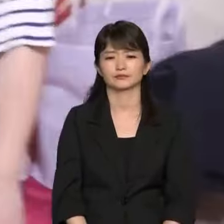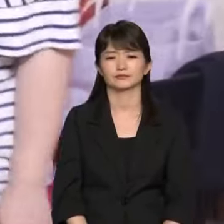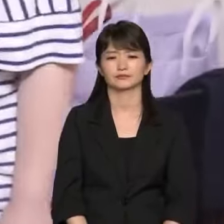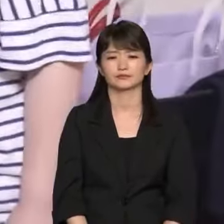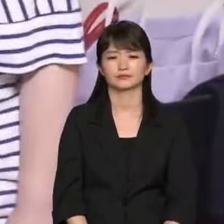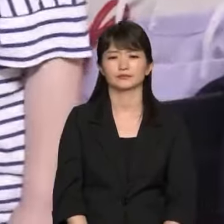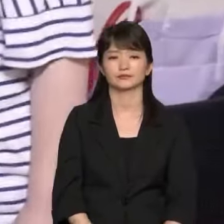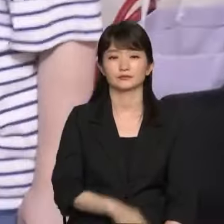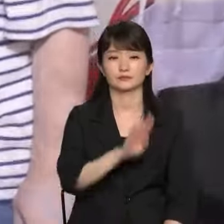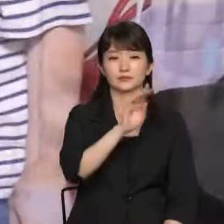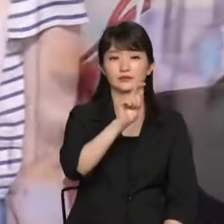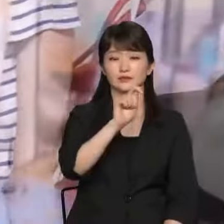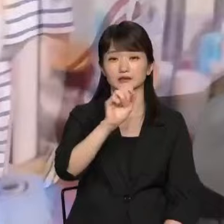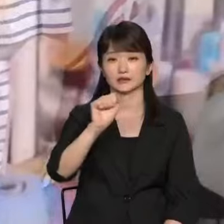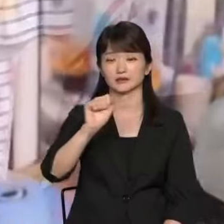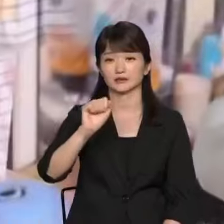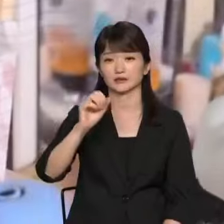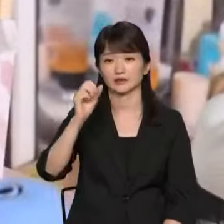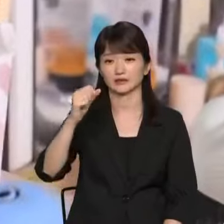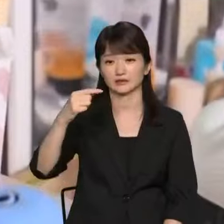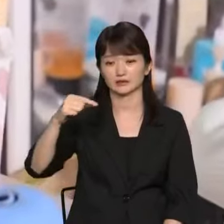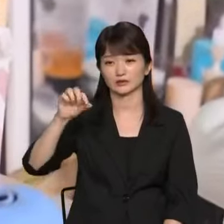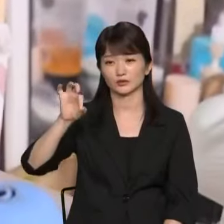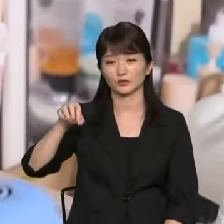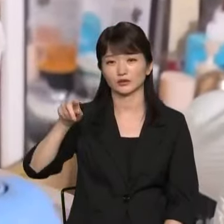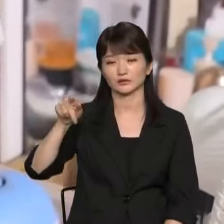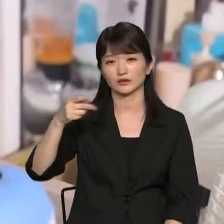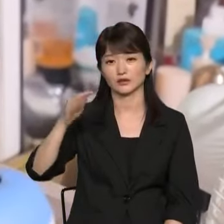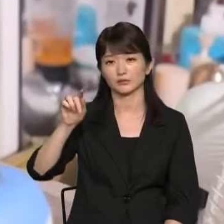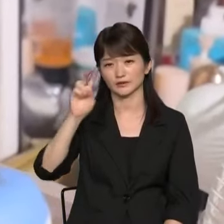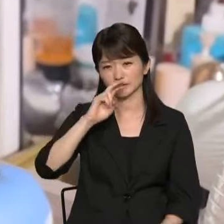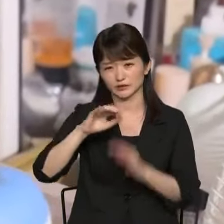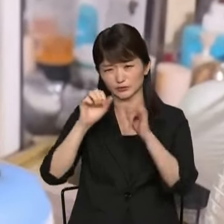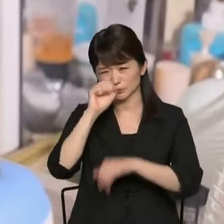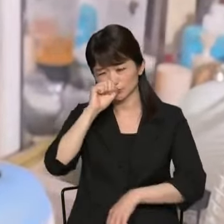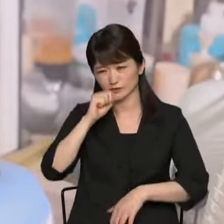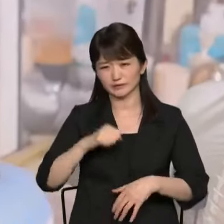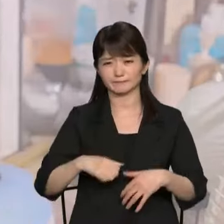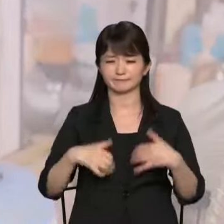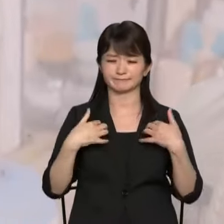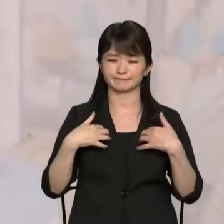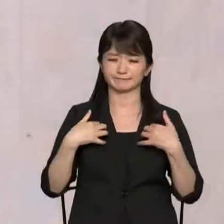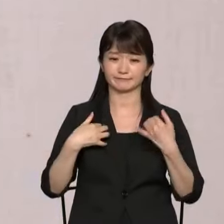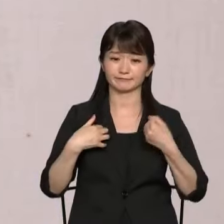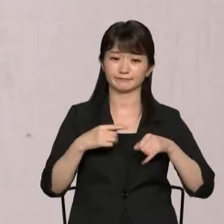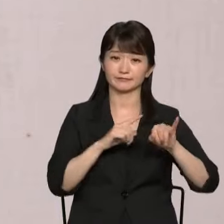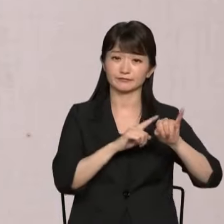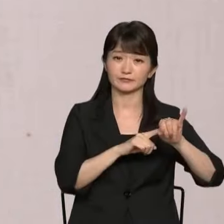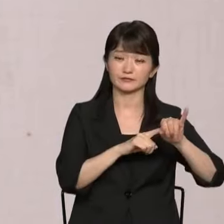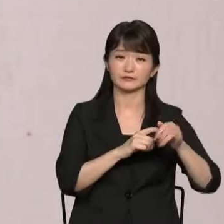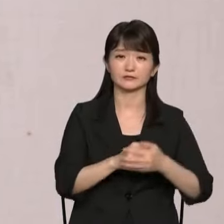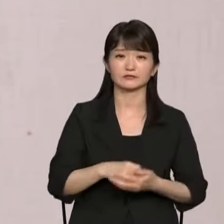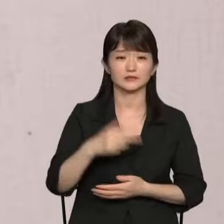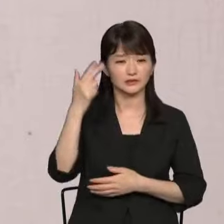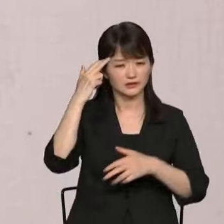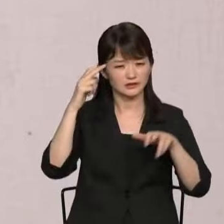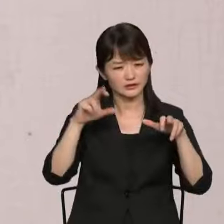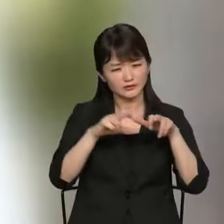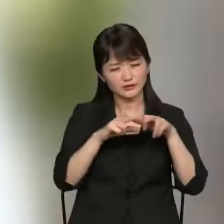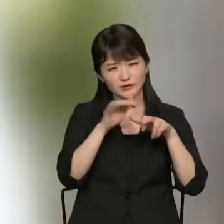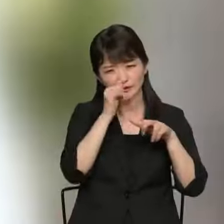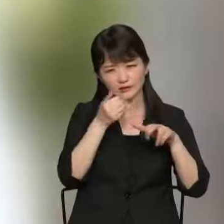BTS와 SG 워너비를 좋아하는 명랑한 딸. 중증 지적장애가 있었지만 책임감이 넘치는